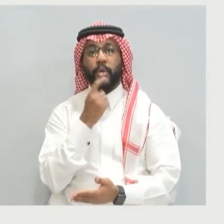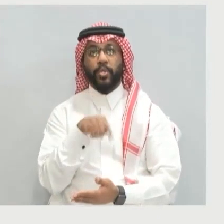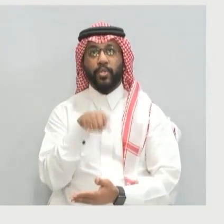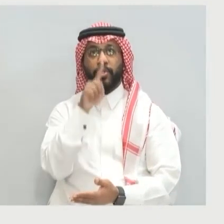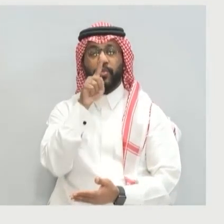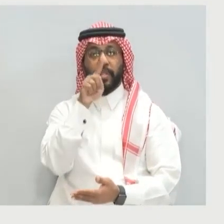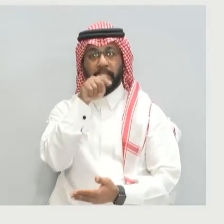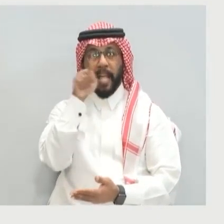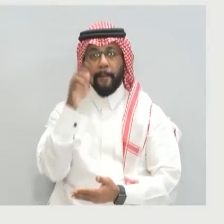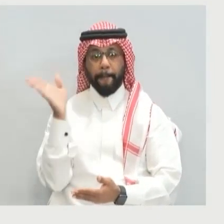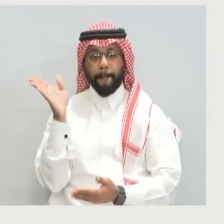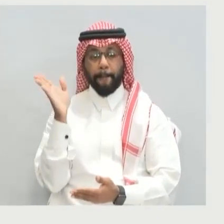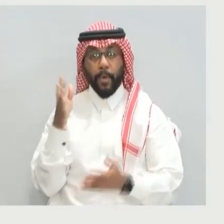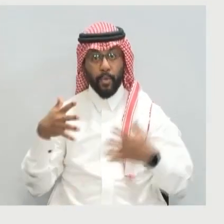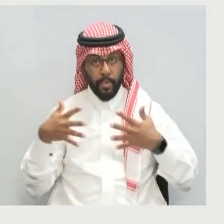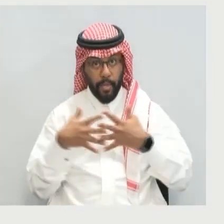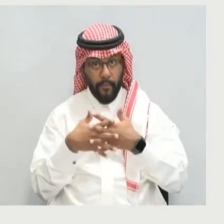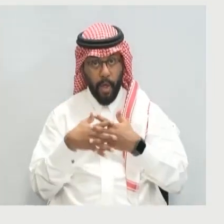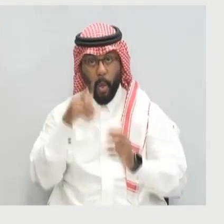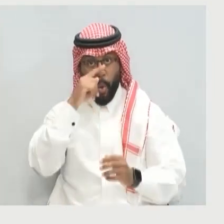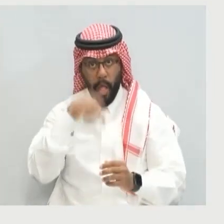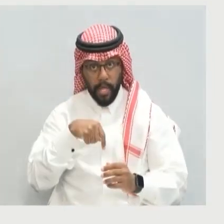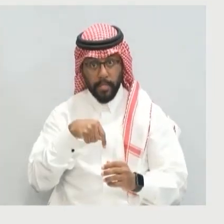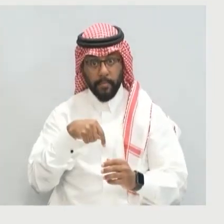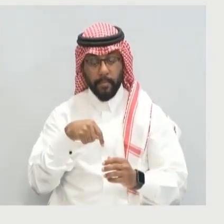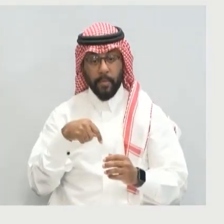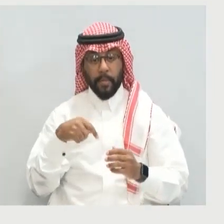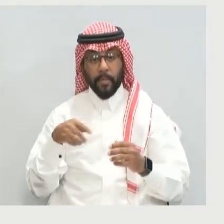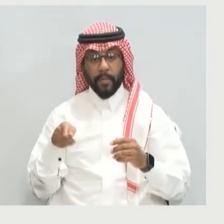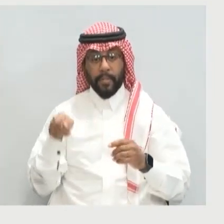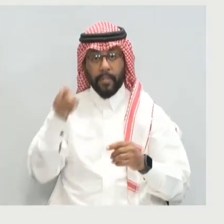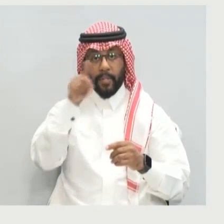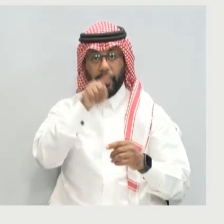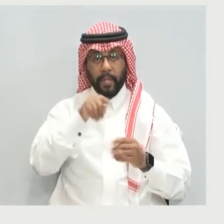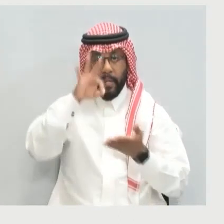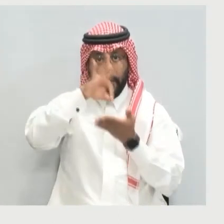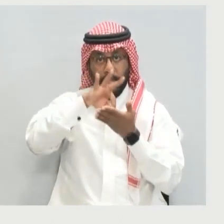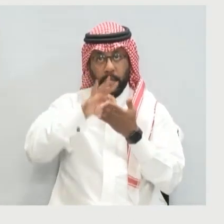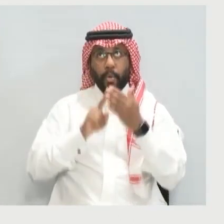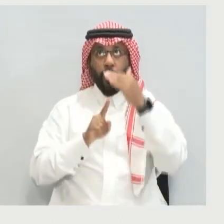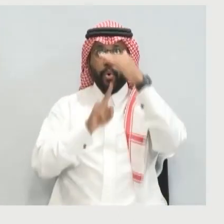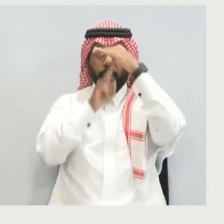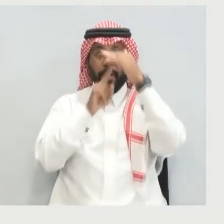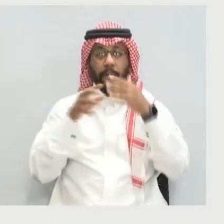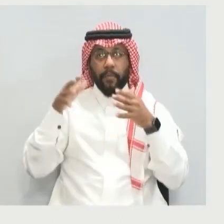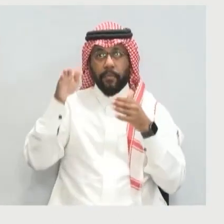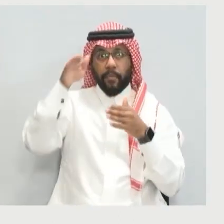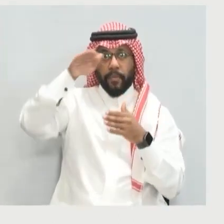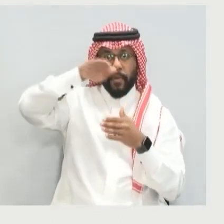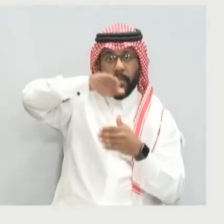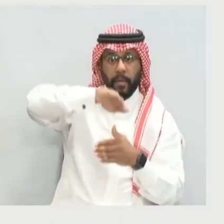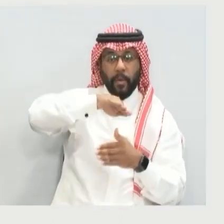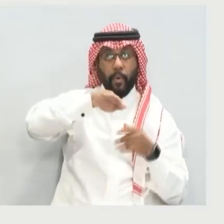اذا حتى يحدث التفاعل ايضا هنا حاجز لاحظ الطاقه لاحظ ارتفاع